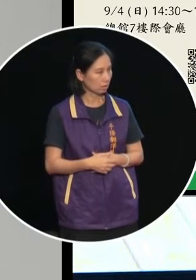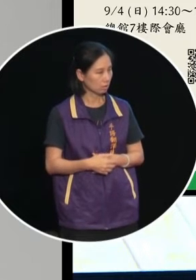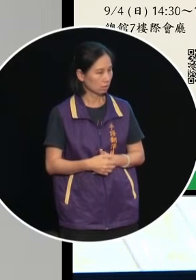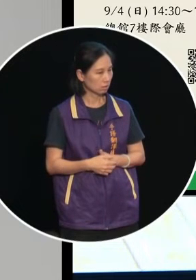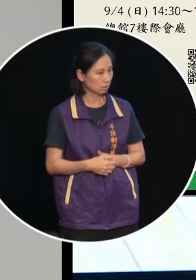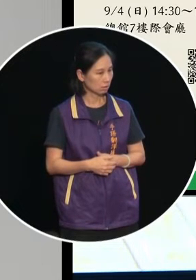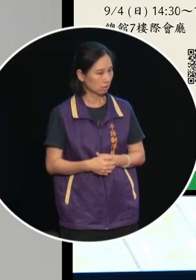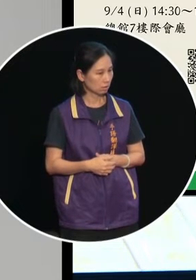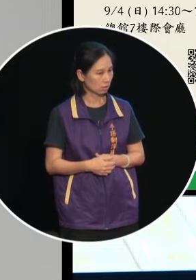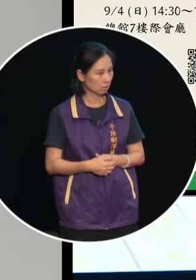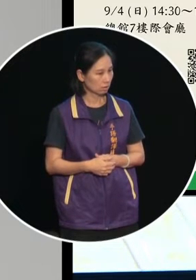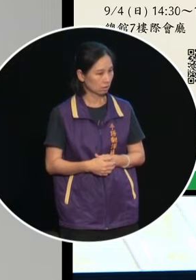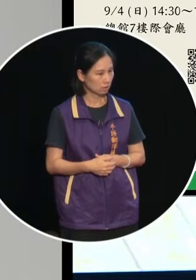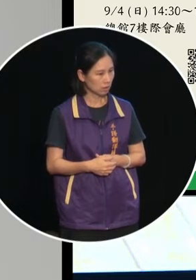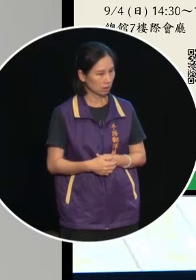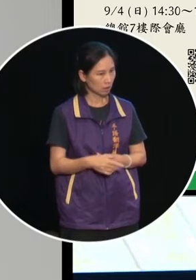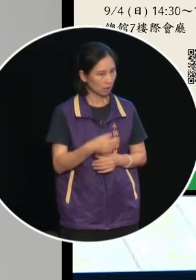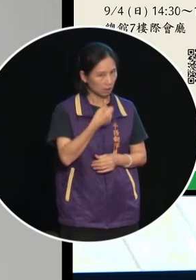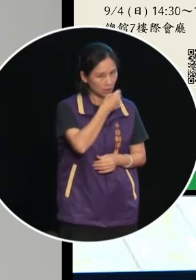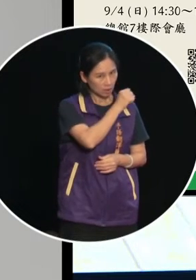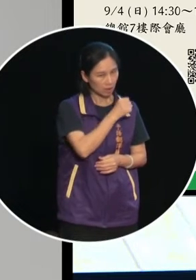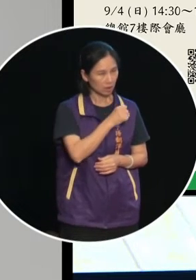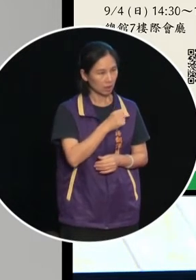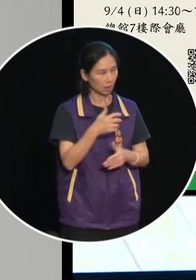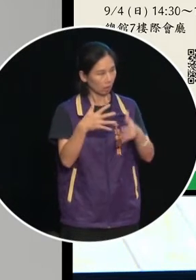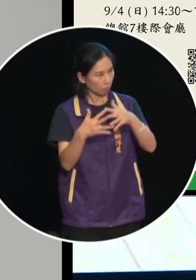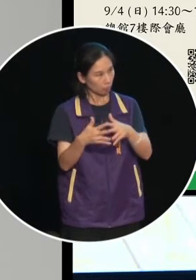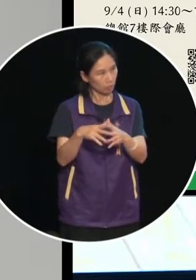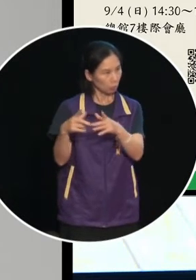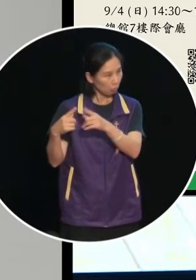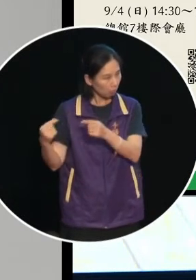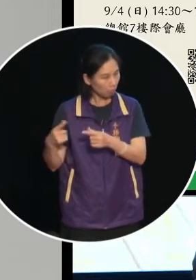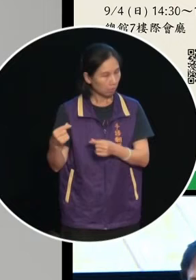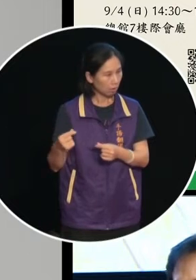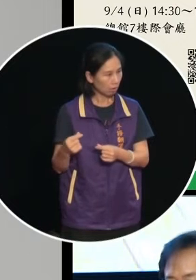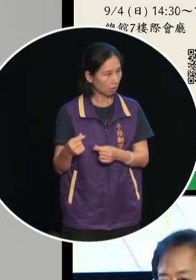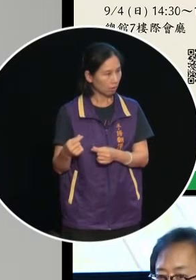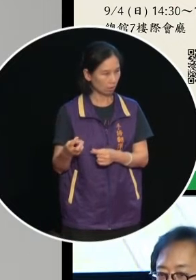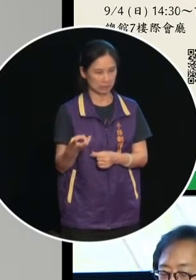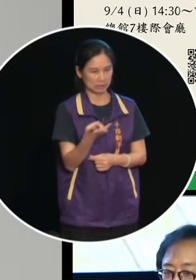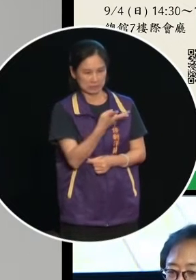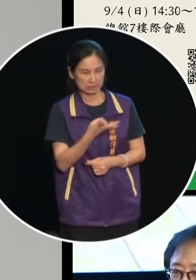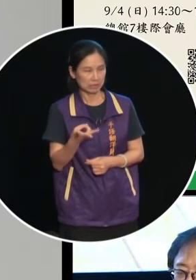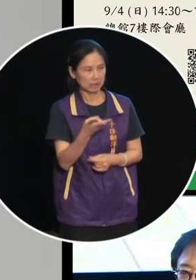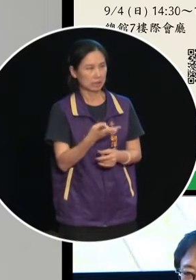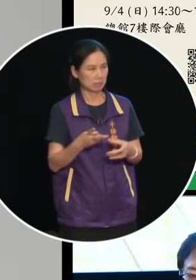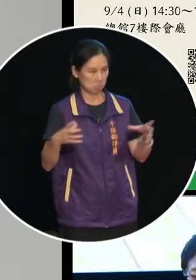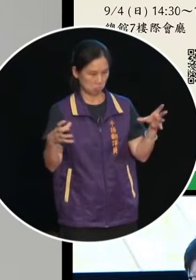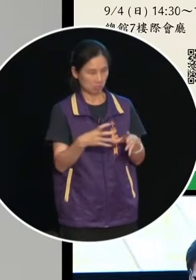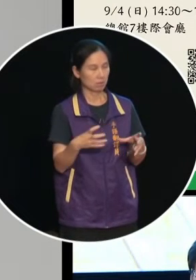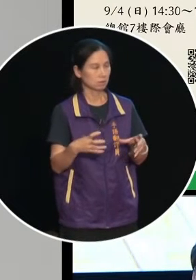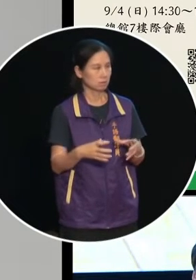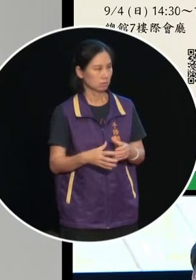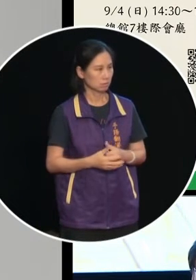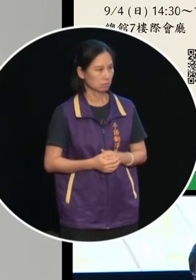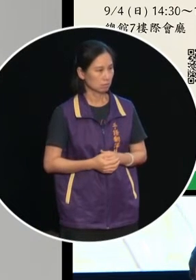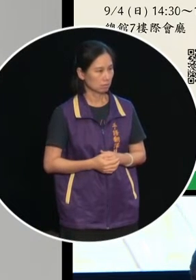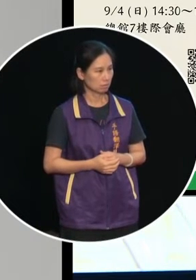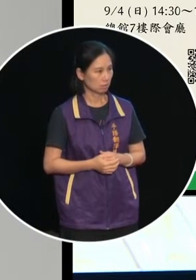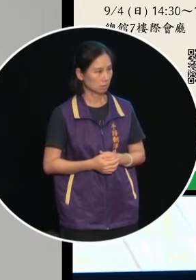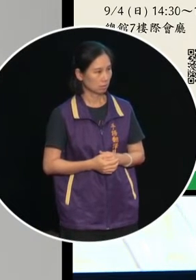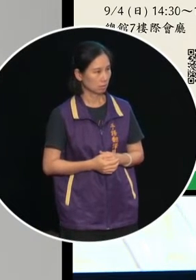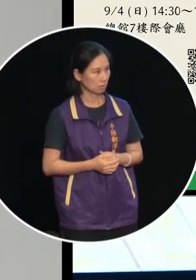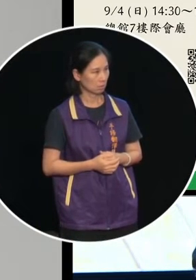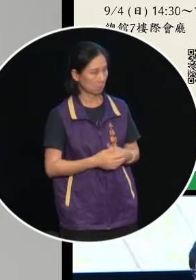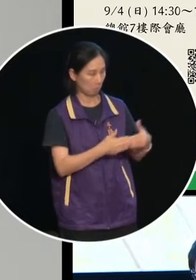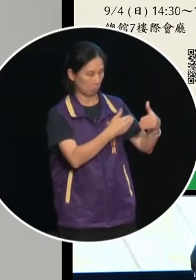后台湾跟美国跟日本是跟台湾站在同一个线，让北京的领导相